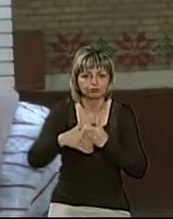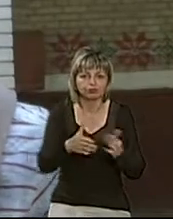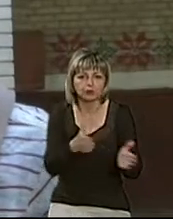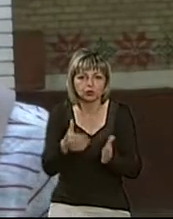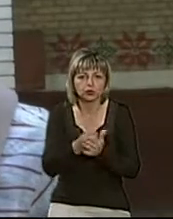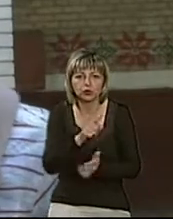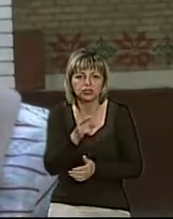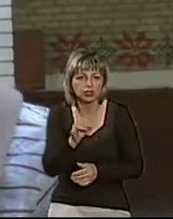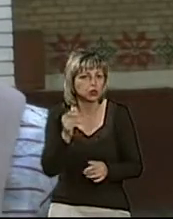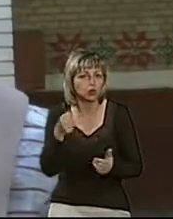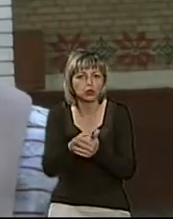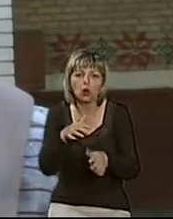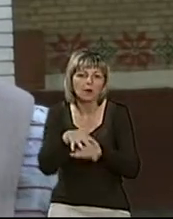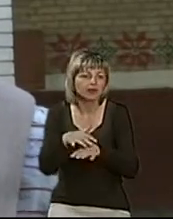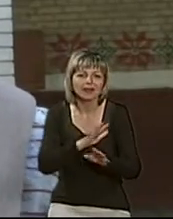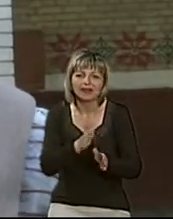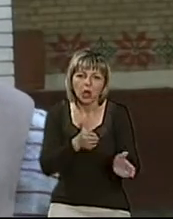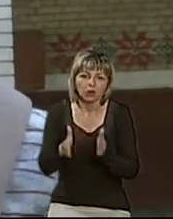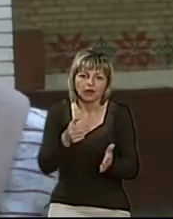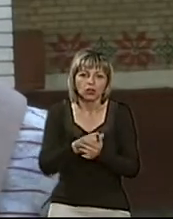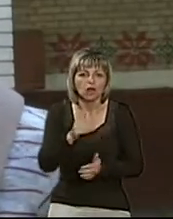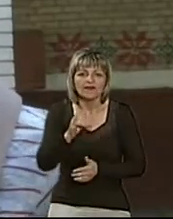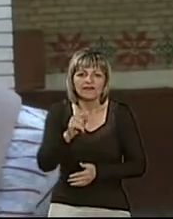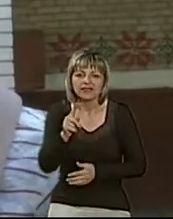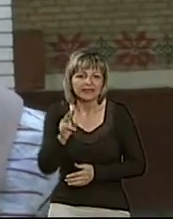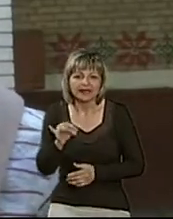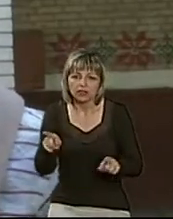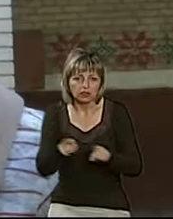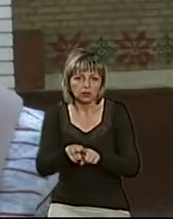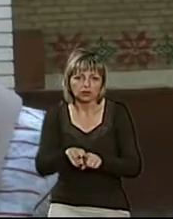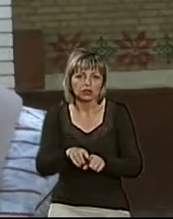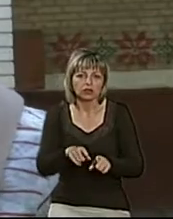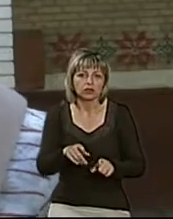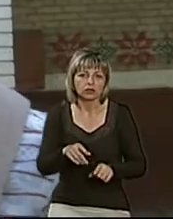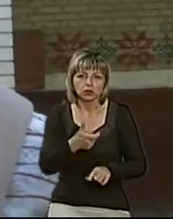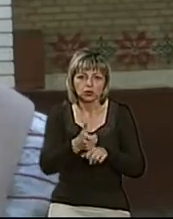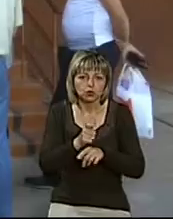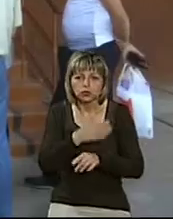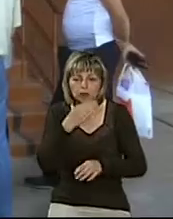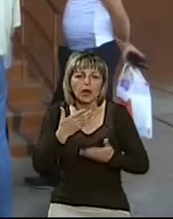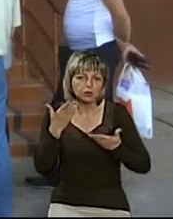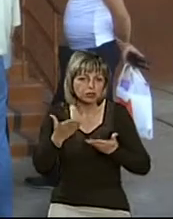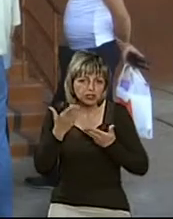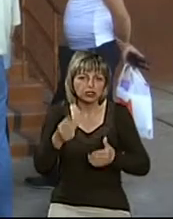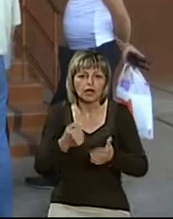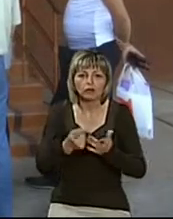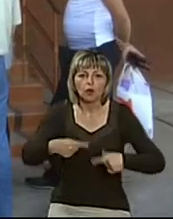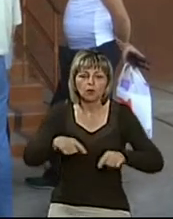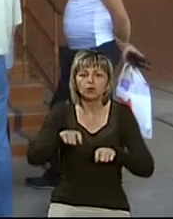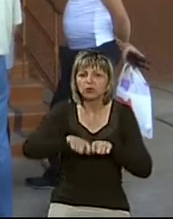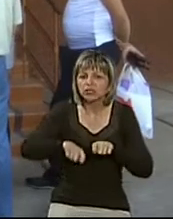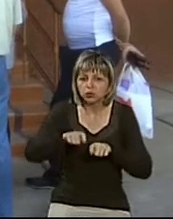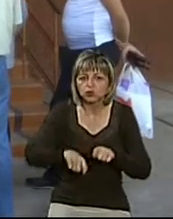до математики я майже не готувався, до фізики так само. Єдине, що Авраменка читав доволі багато останній місяць. До пункту